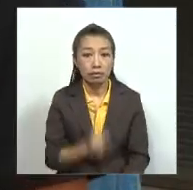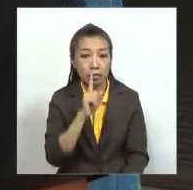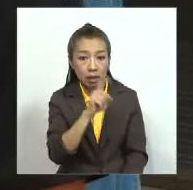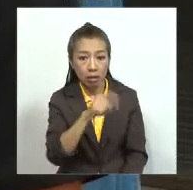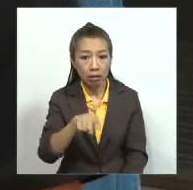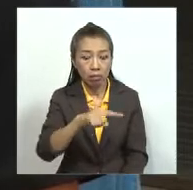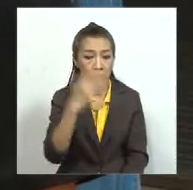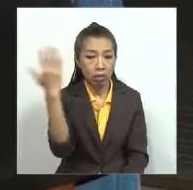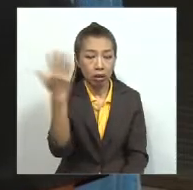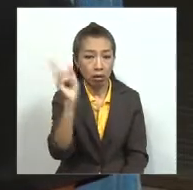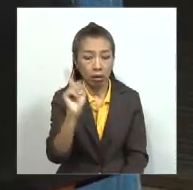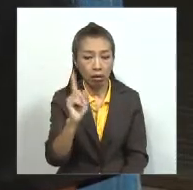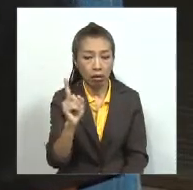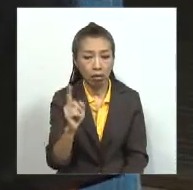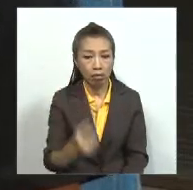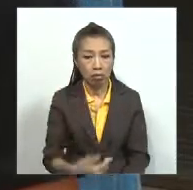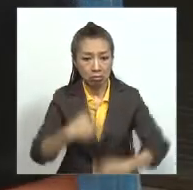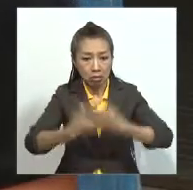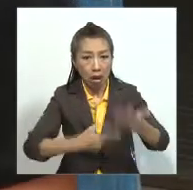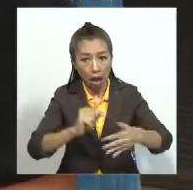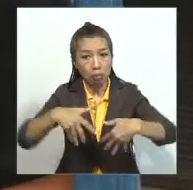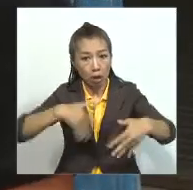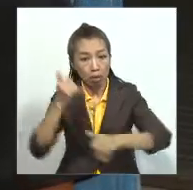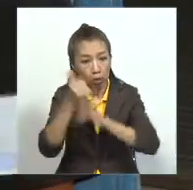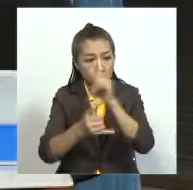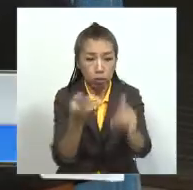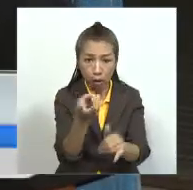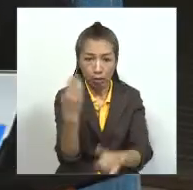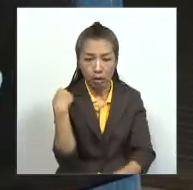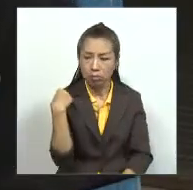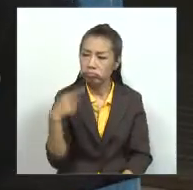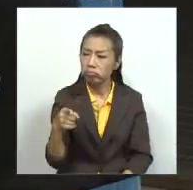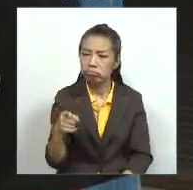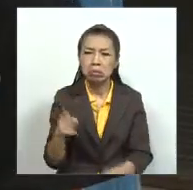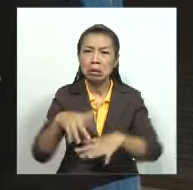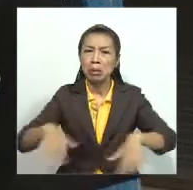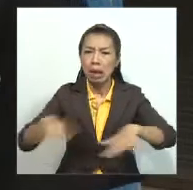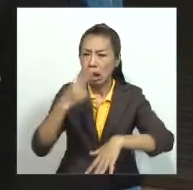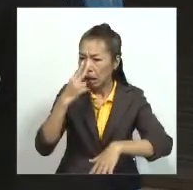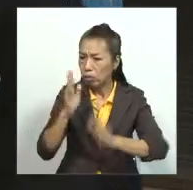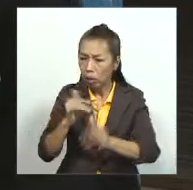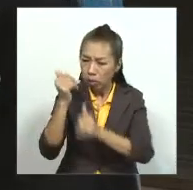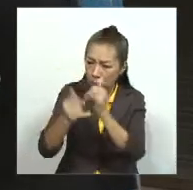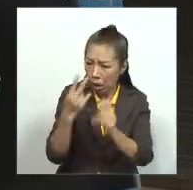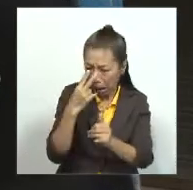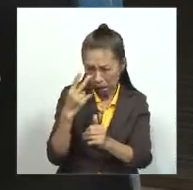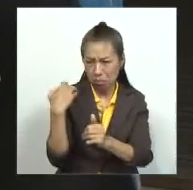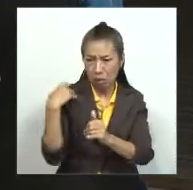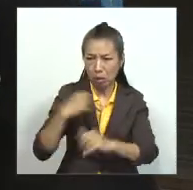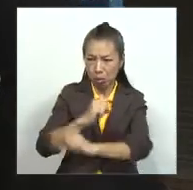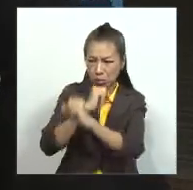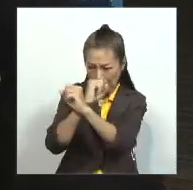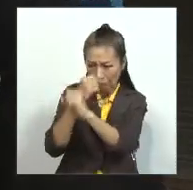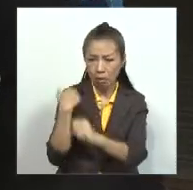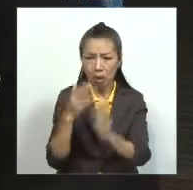นักท่องเที่ยวคนมาเดินตลาดน้อยลงไหม ก็คนเดินตลาดก็ใช้ชีวิตปกตินะครับบางคนก็ป้องกันบางคนก็ไม่ป้องกันในอย่